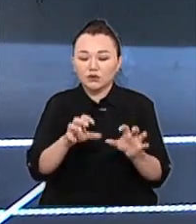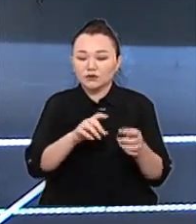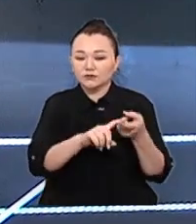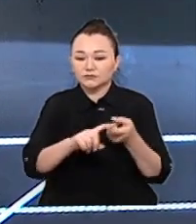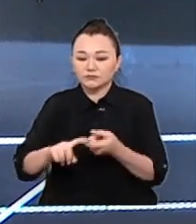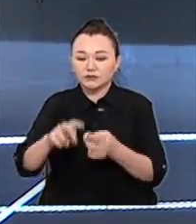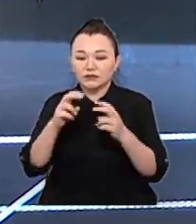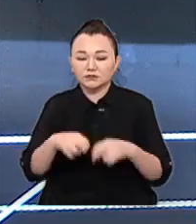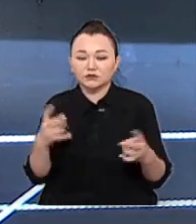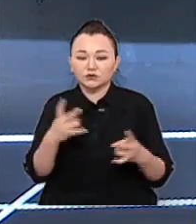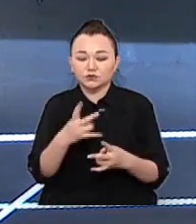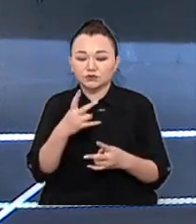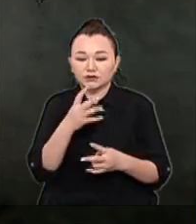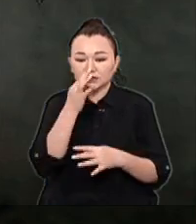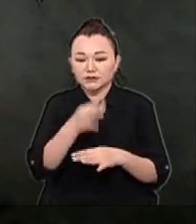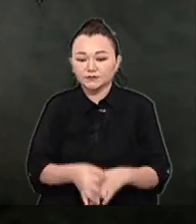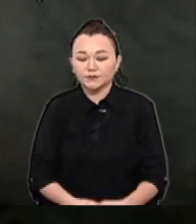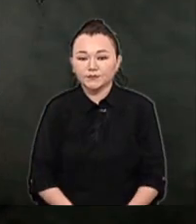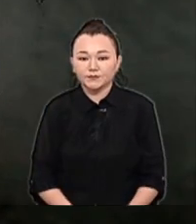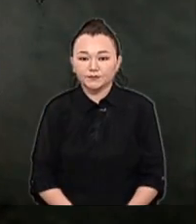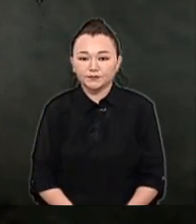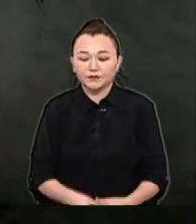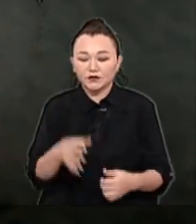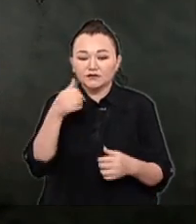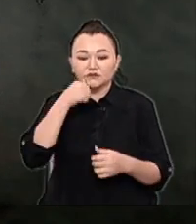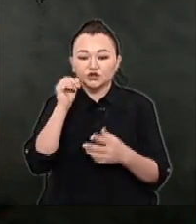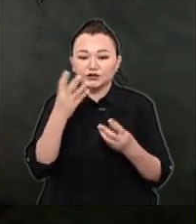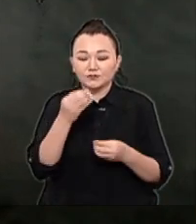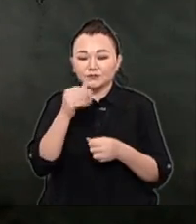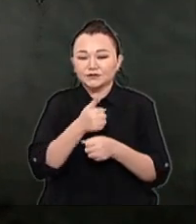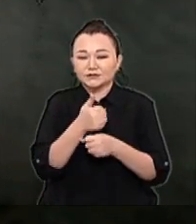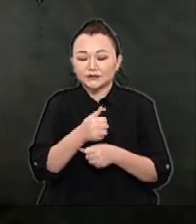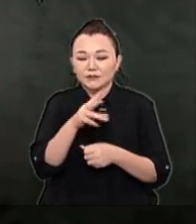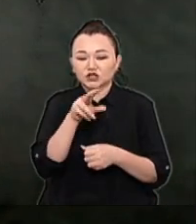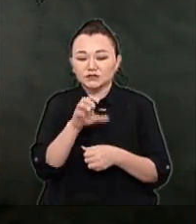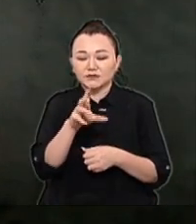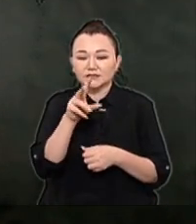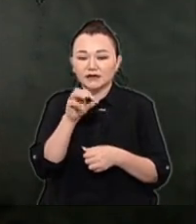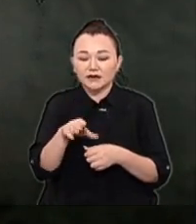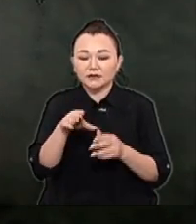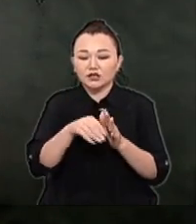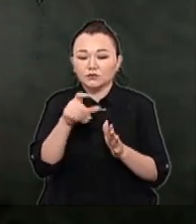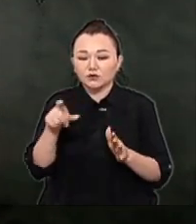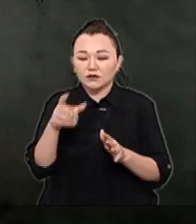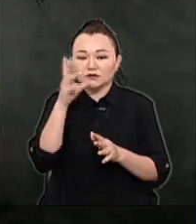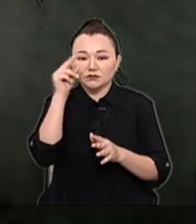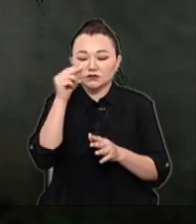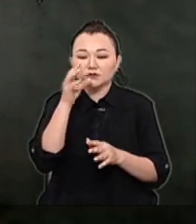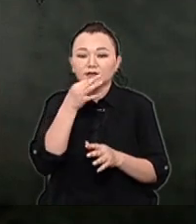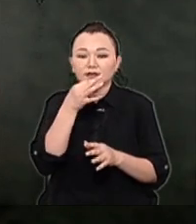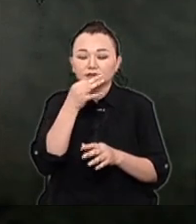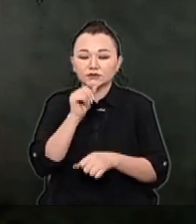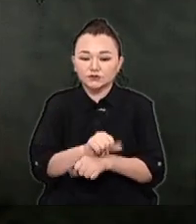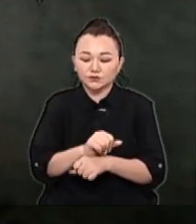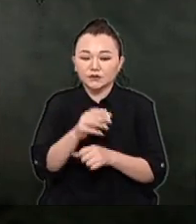ретінде қарастыруға жеттеп отыр. Күні кеше президент мәжіліс пен мәслихат депутаттарының өкілеттігі мерзімінен бұрын тоқтатты. Сөйтіп кезектен